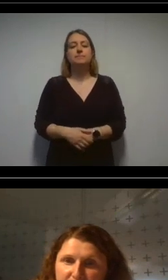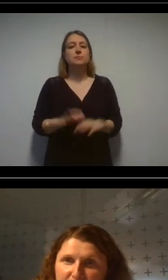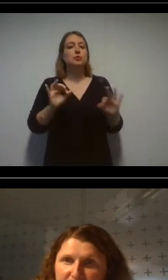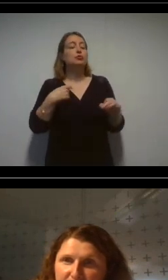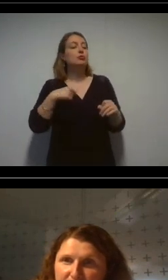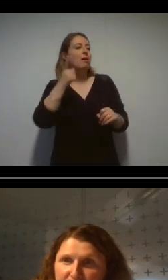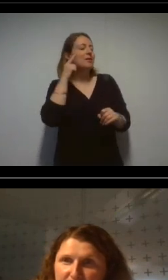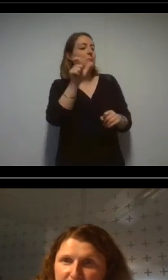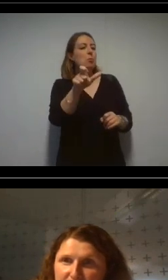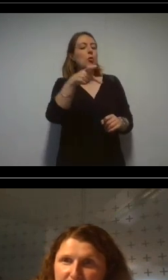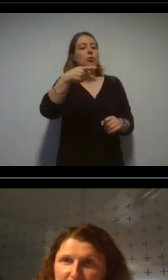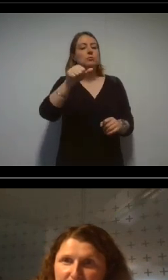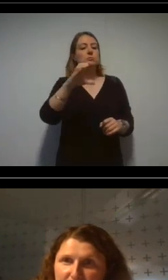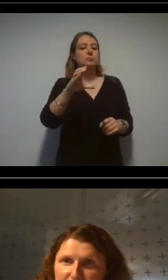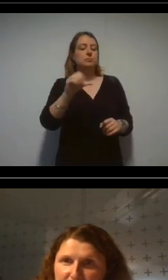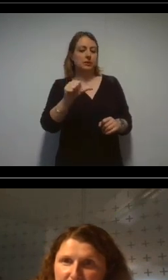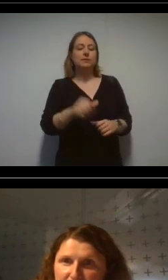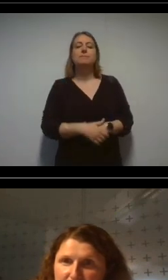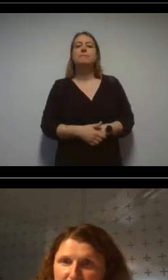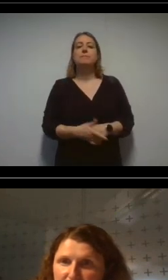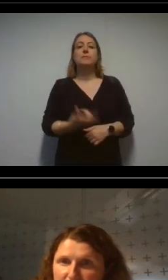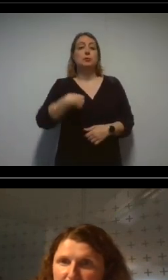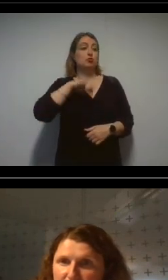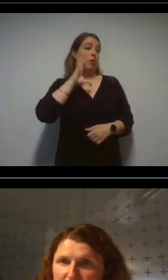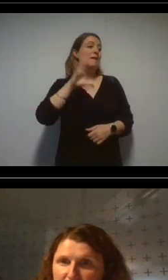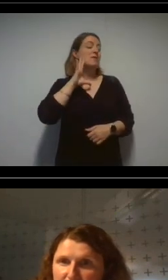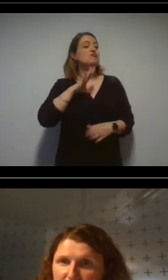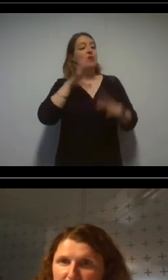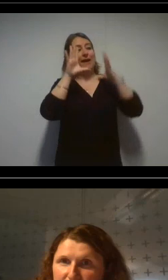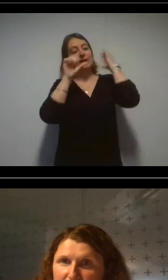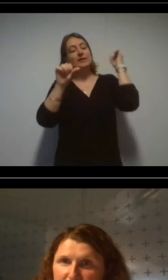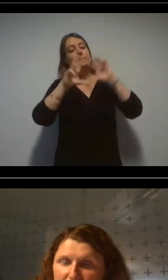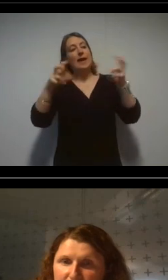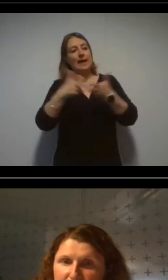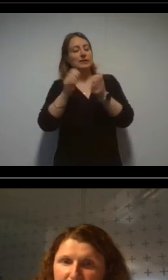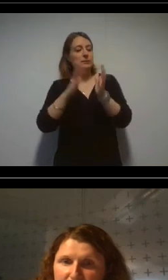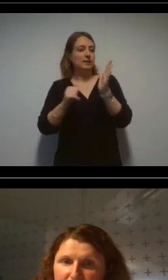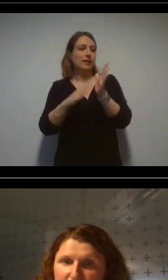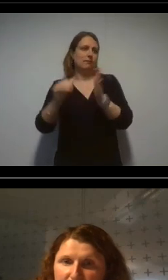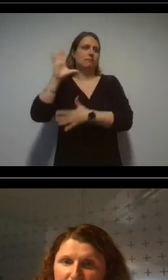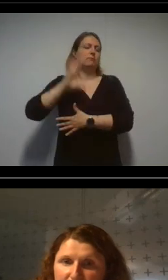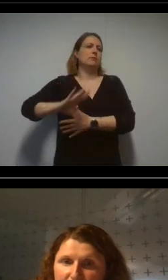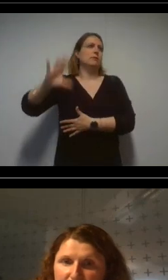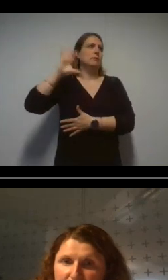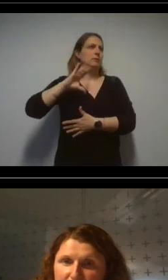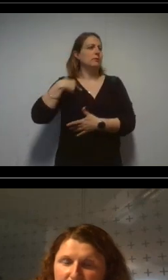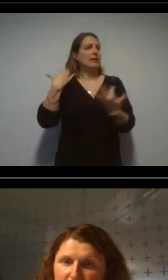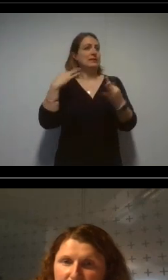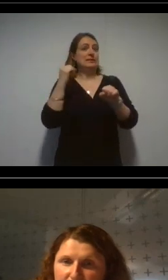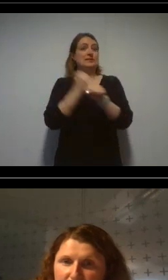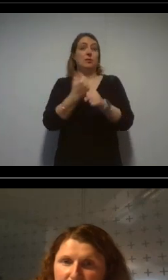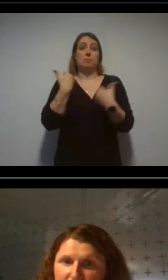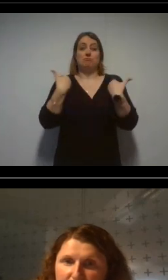PACA. Donc, effectivement, on a été sur l'Académie d'Aix-Marseille il y a très longtemps. Il y a 10 ans, j'étais moi-même la chargée de